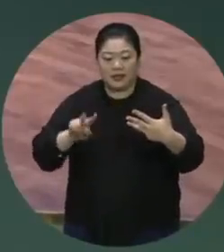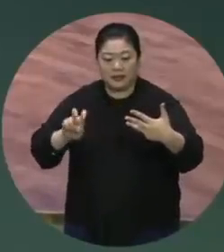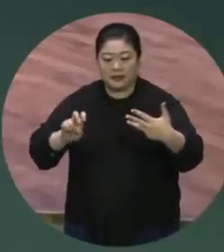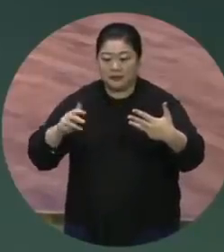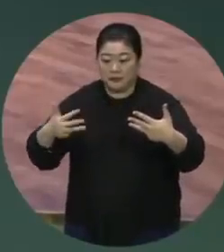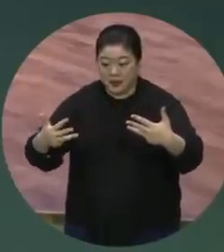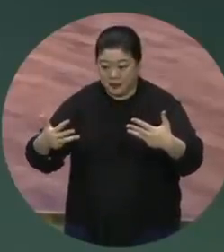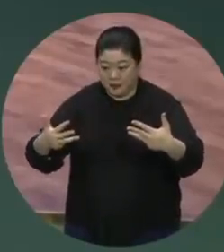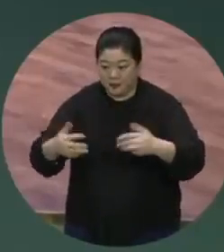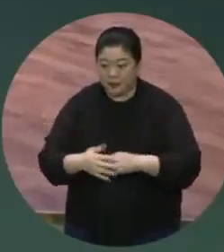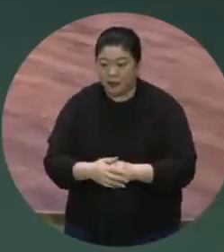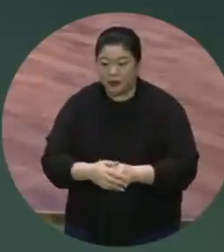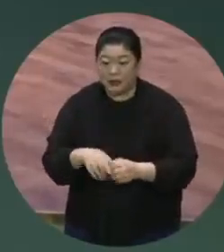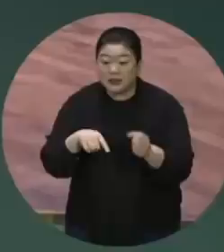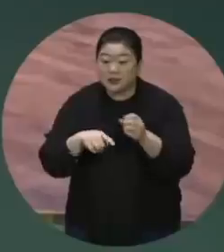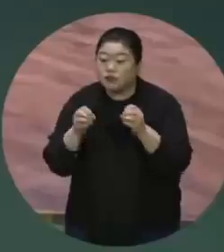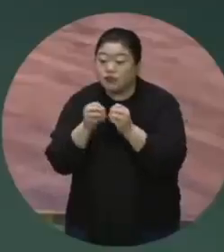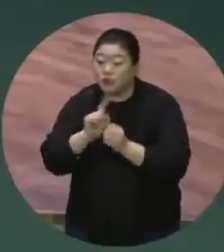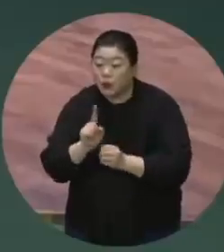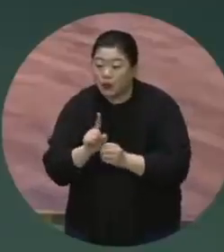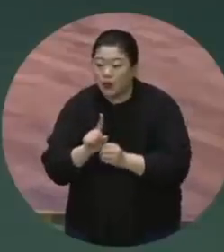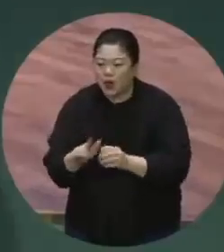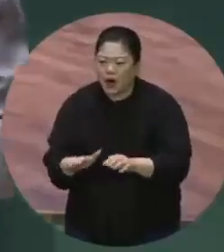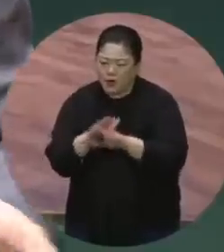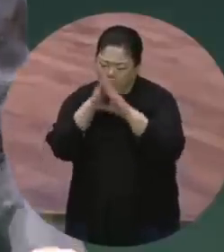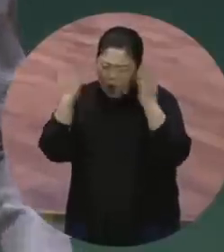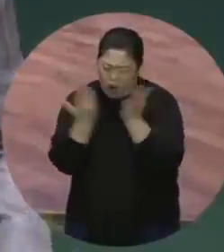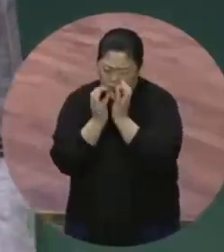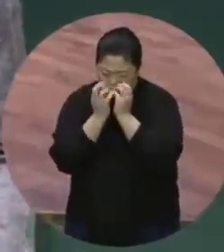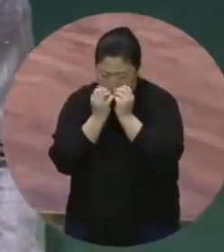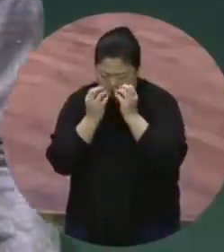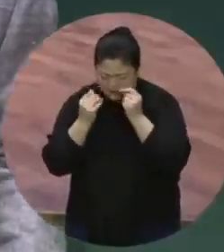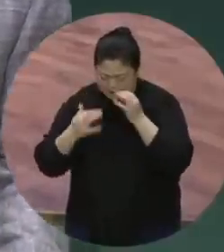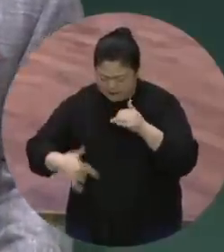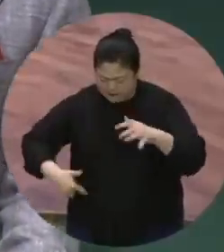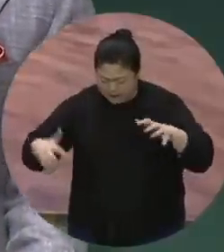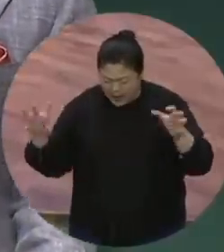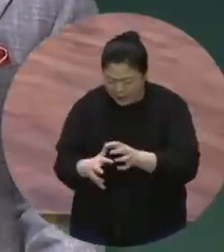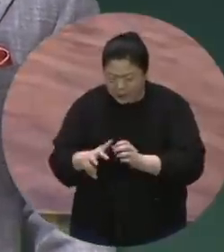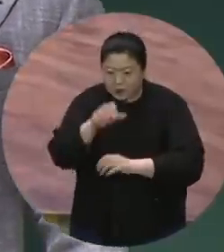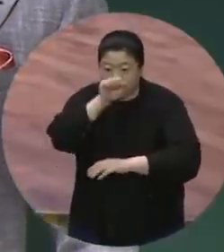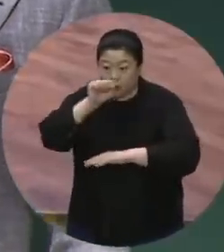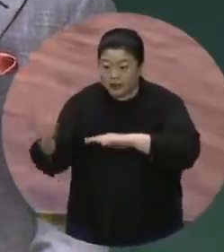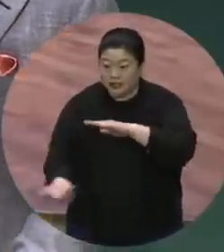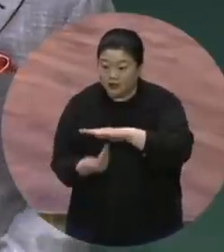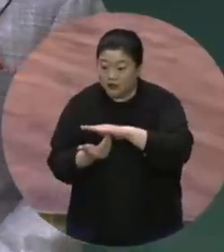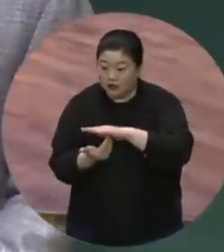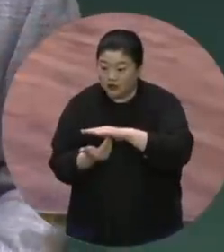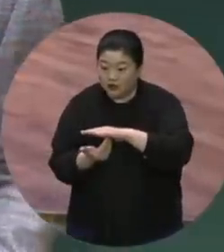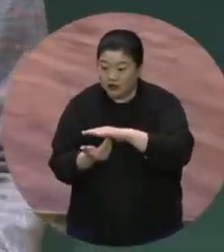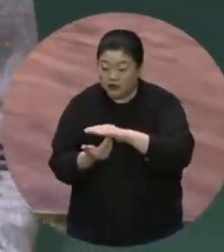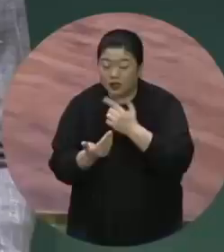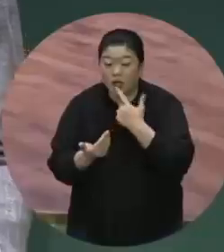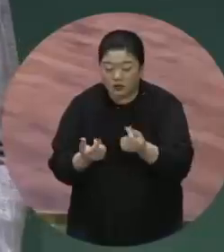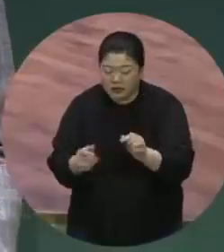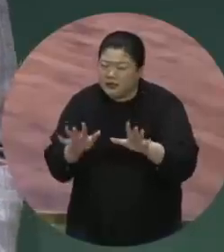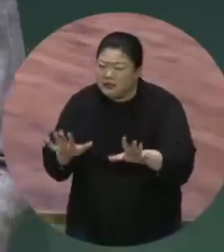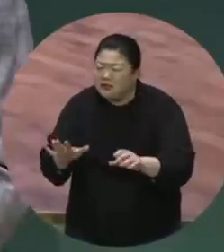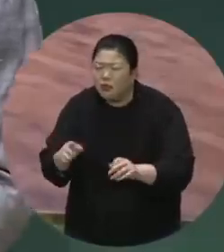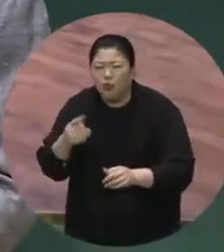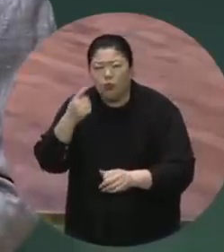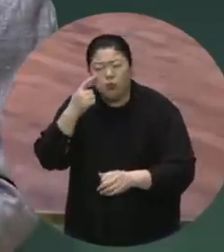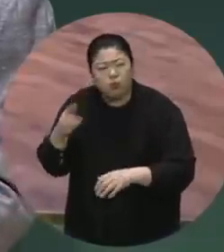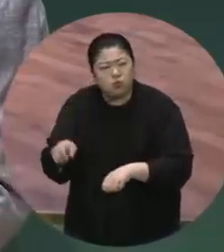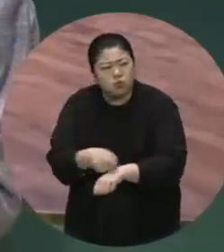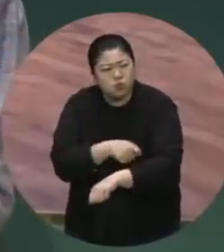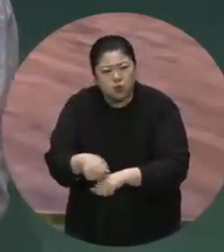모든 것을 합력하여 선을 이루느니라. 그러니까 여러분 당장은 뭐 눈에 보이는 거 없고 귀에 들리는 거 없고